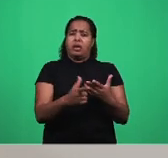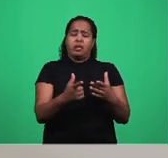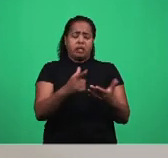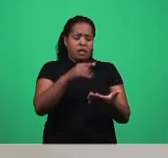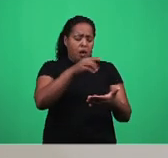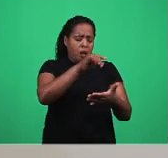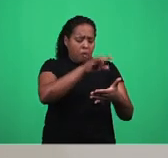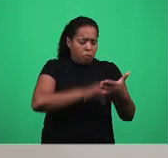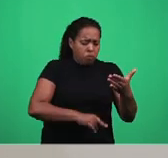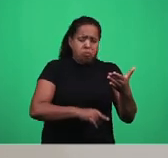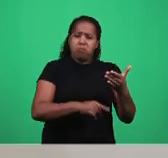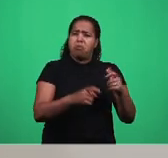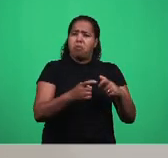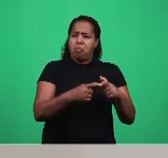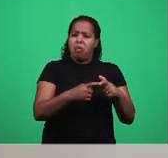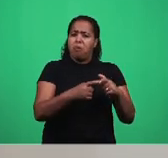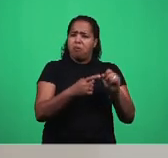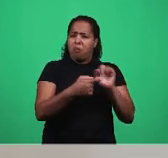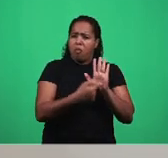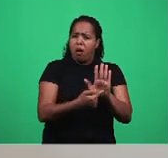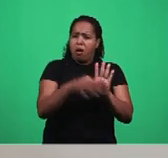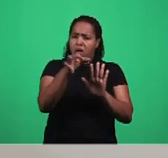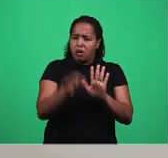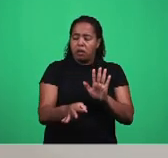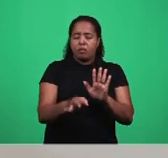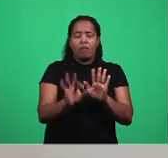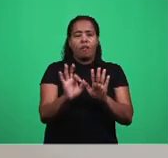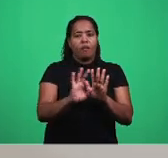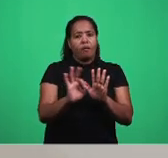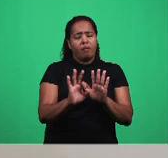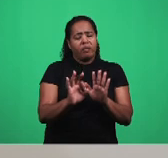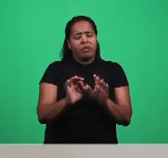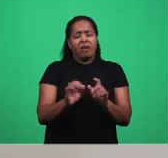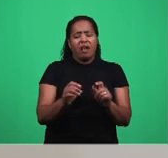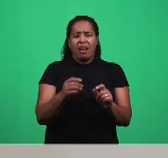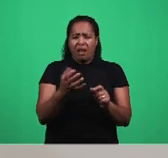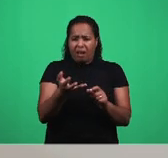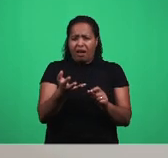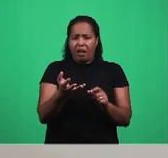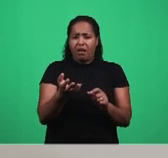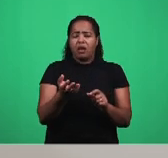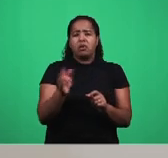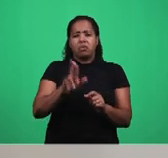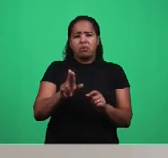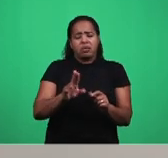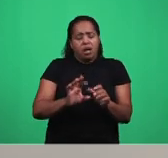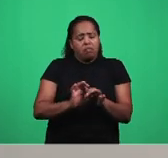Donc, cela ne coûte rien d'utiliser ces ressources qui sont données